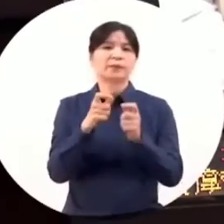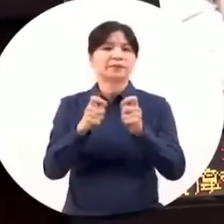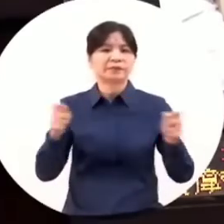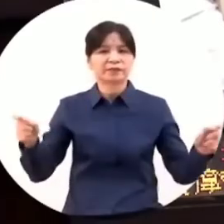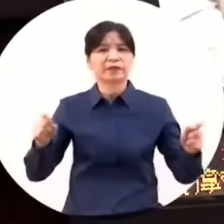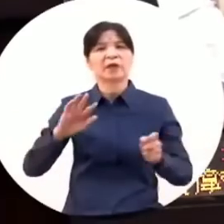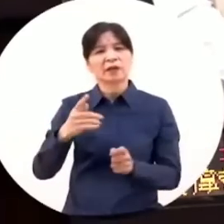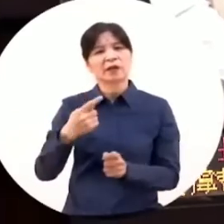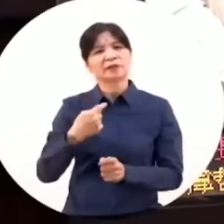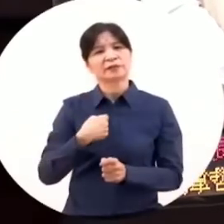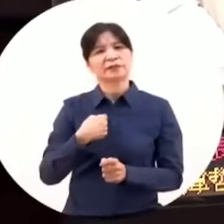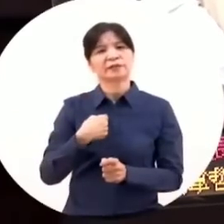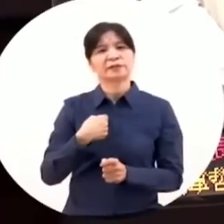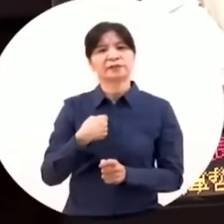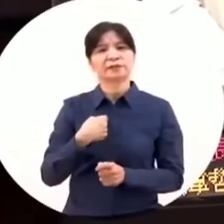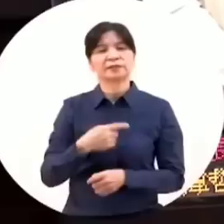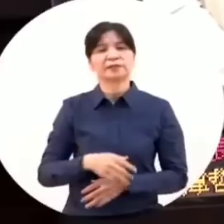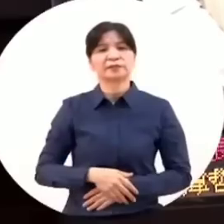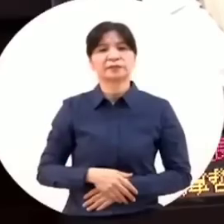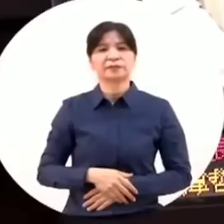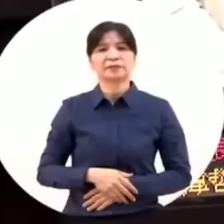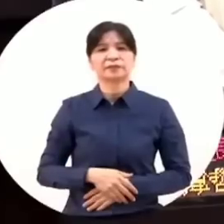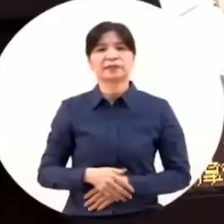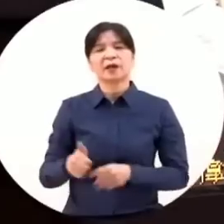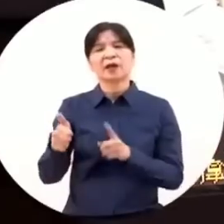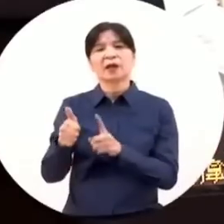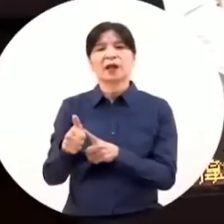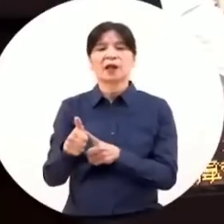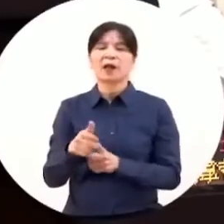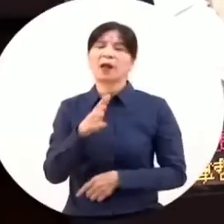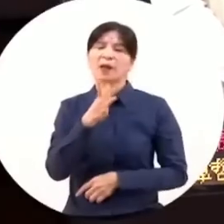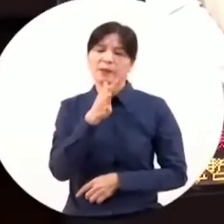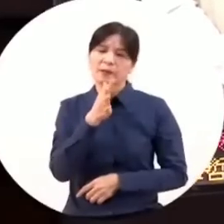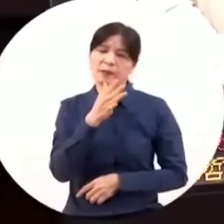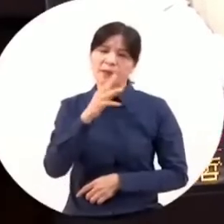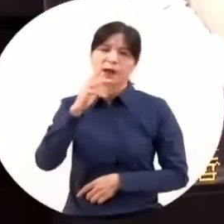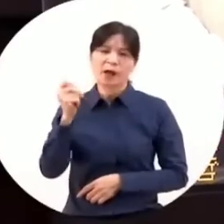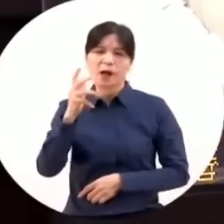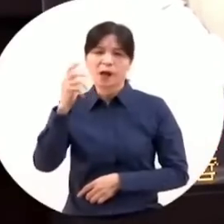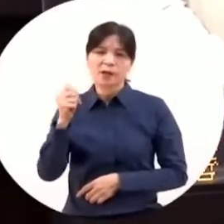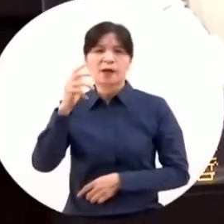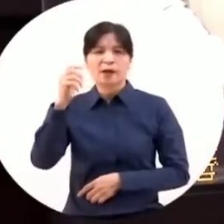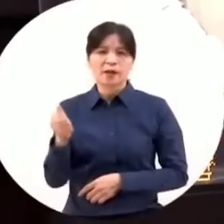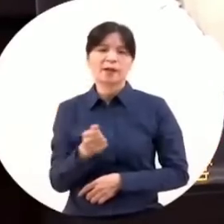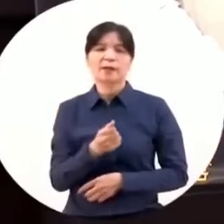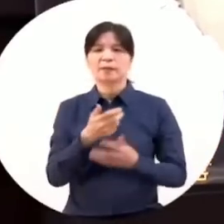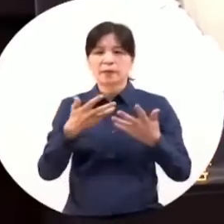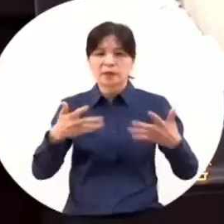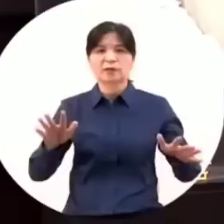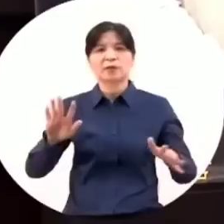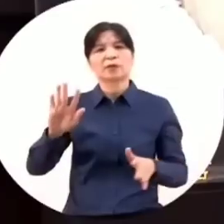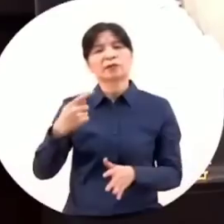请议员明示。 明示，一本武侠小说内底经典，伊拢无讲，干那讲